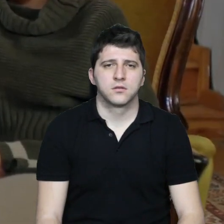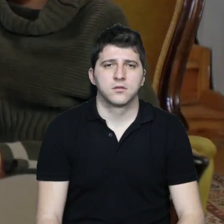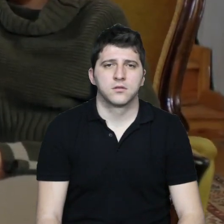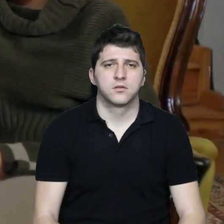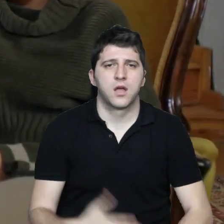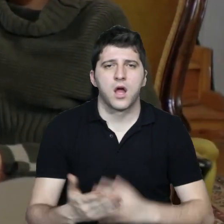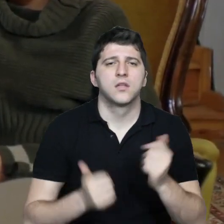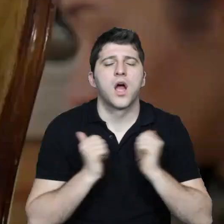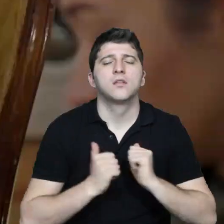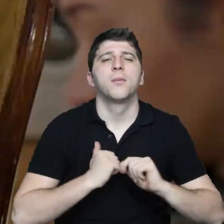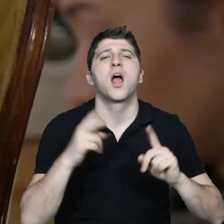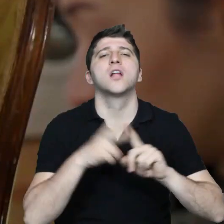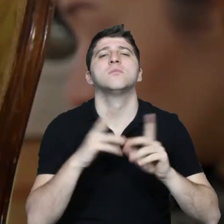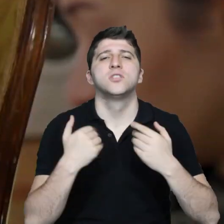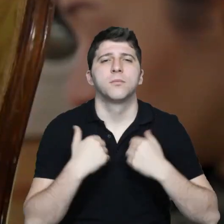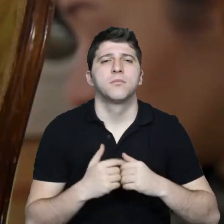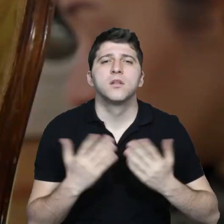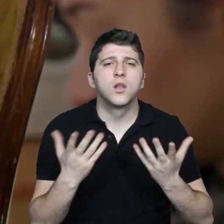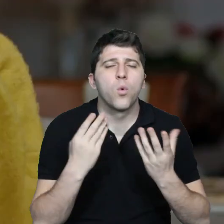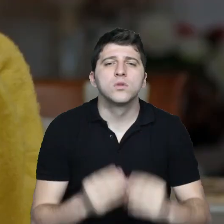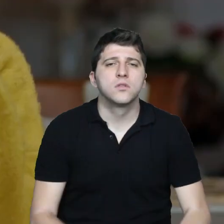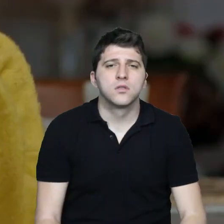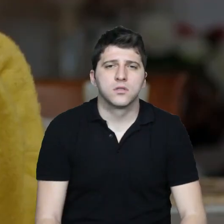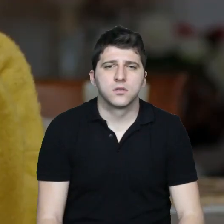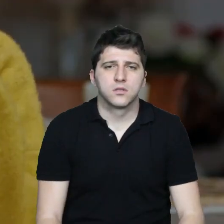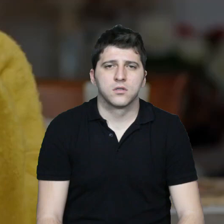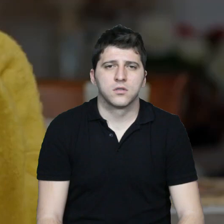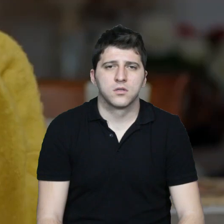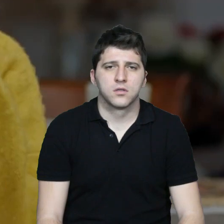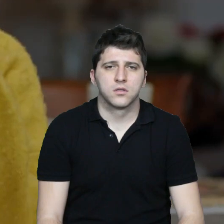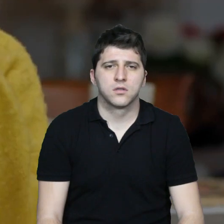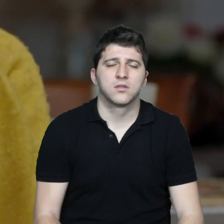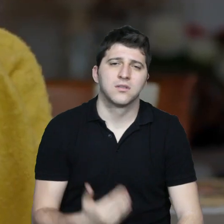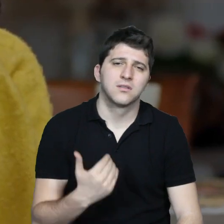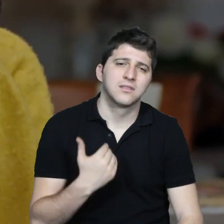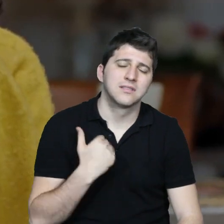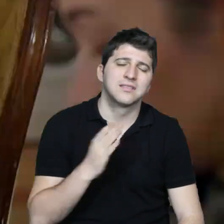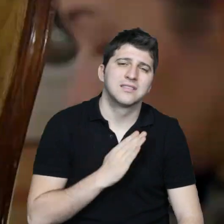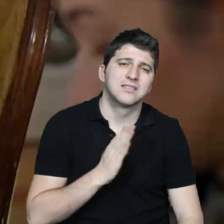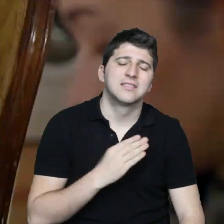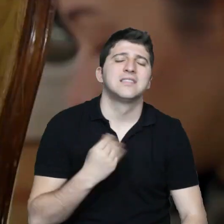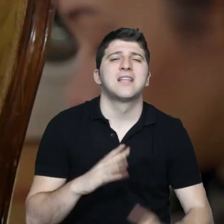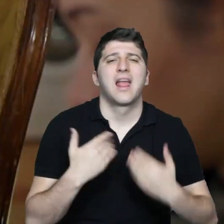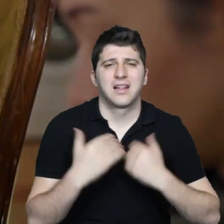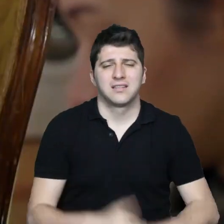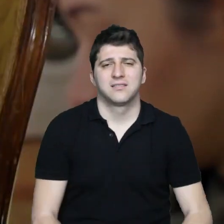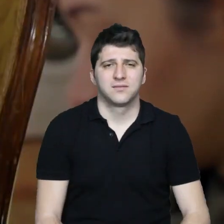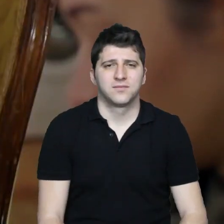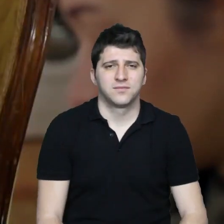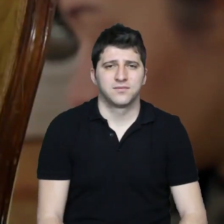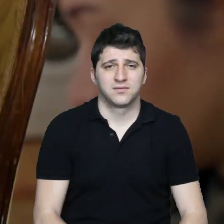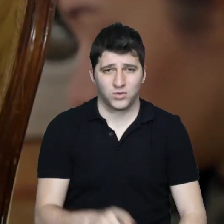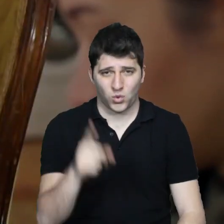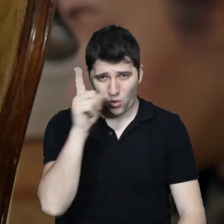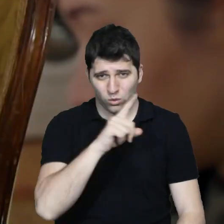Artık idmana katılmayacağım. Neyi ki? Bünyem kaldırmıyor. He,